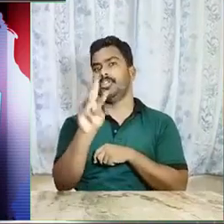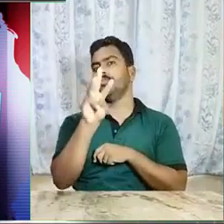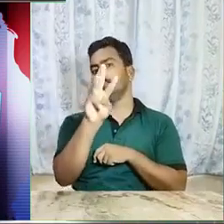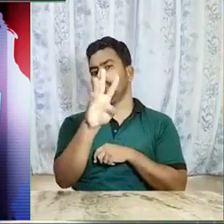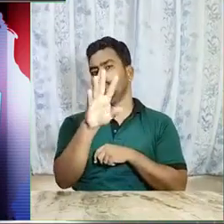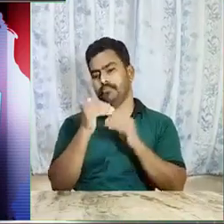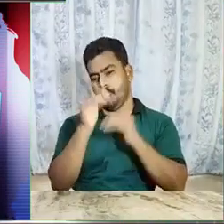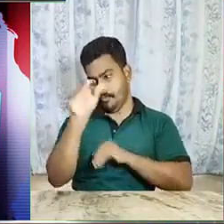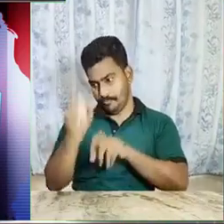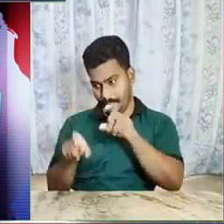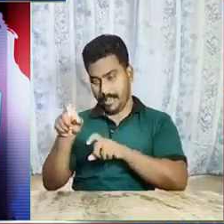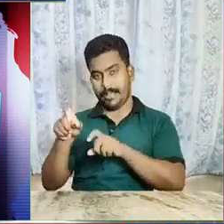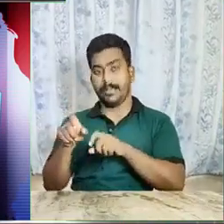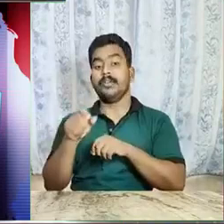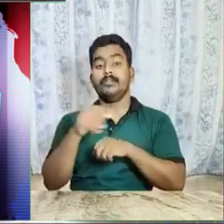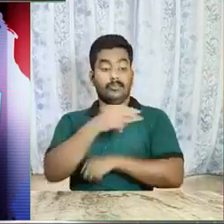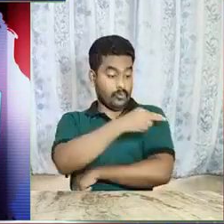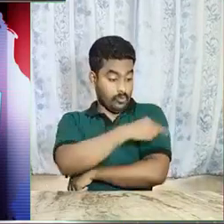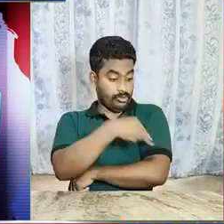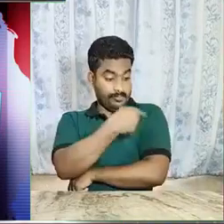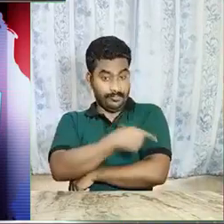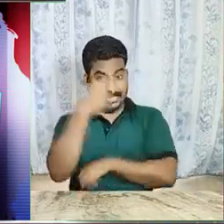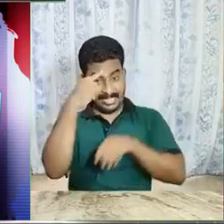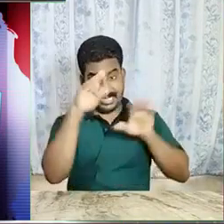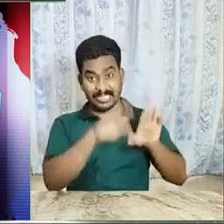ആശുപത്രിയിൽ 308 പേര്.